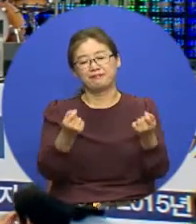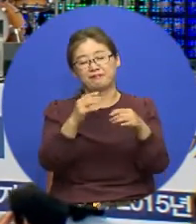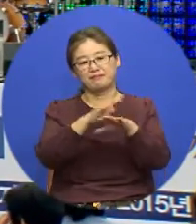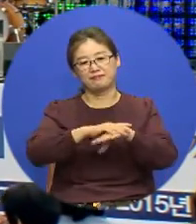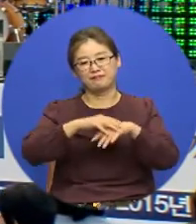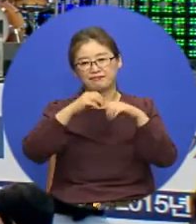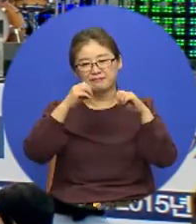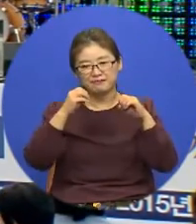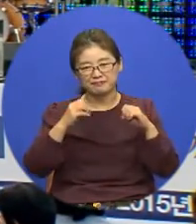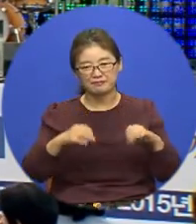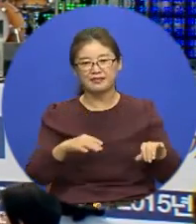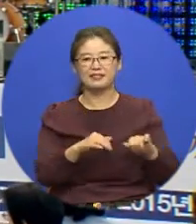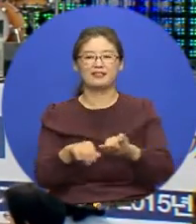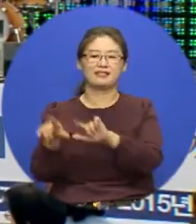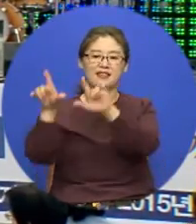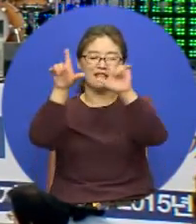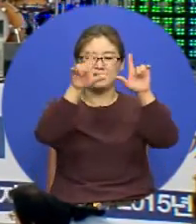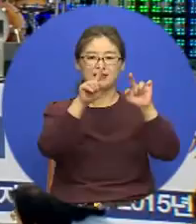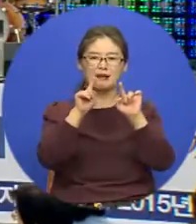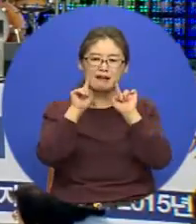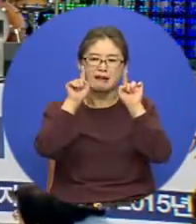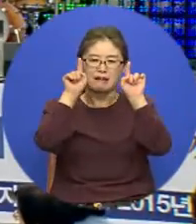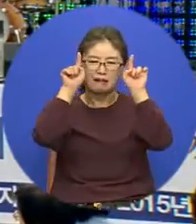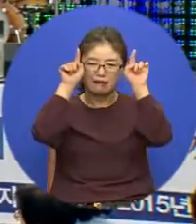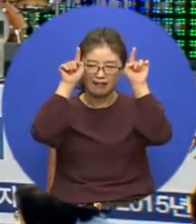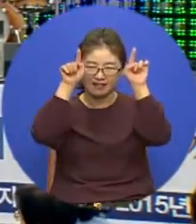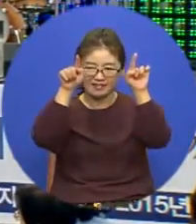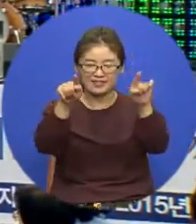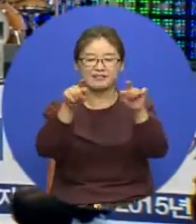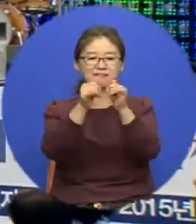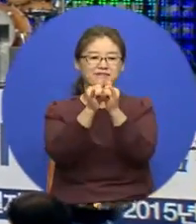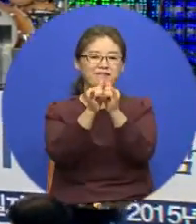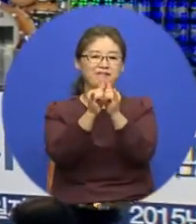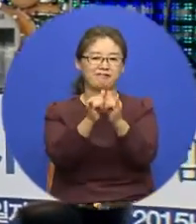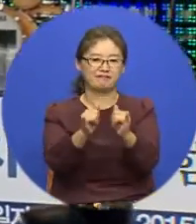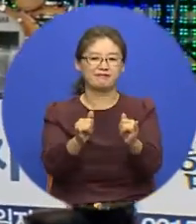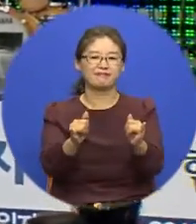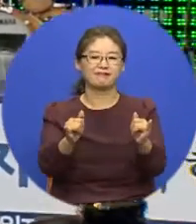부드럽지 사랑 어리석은 사람